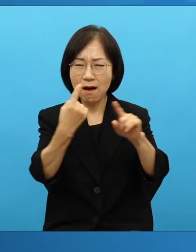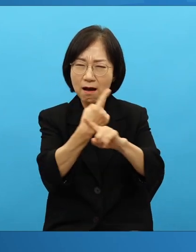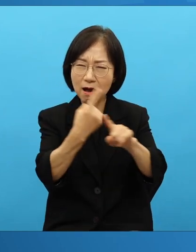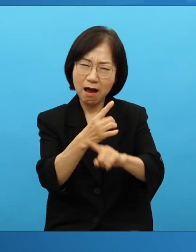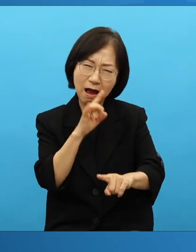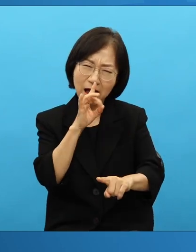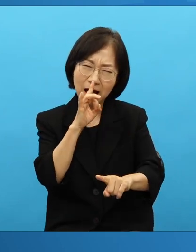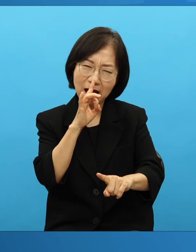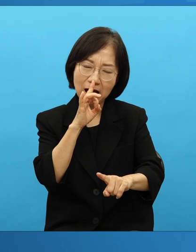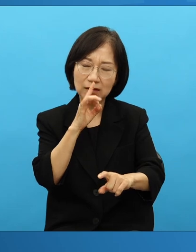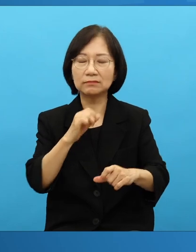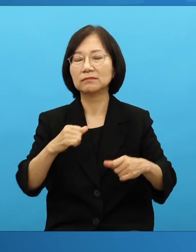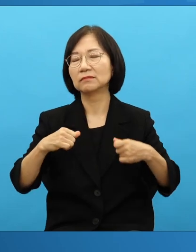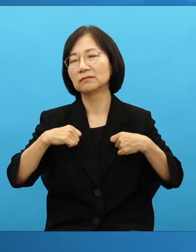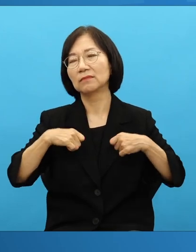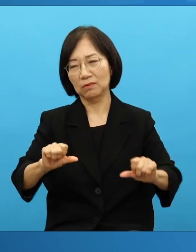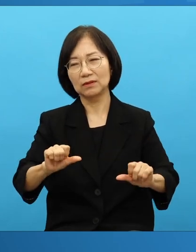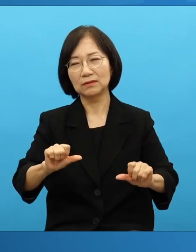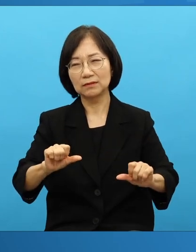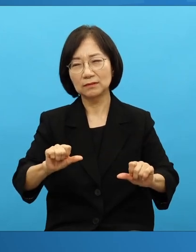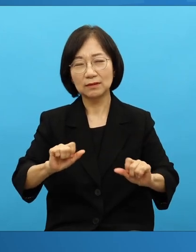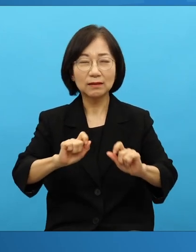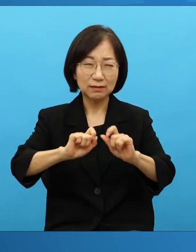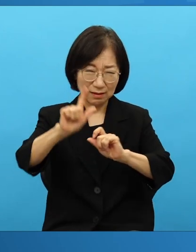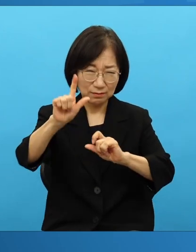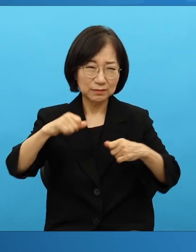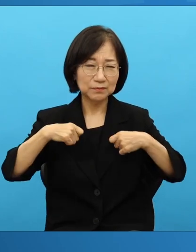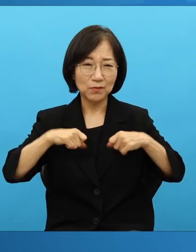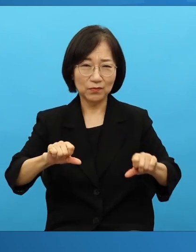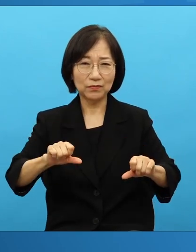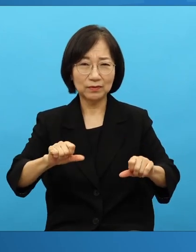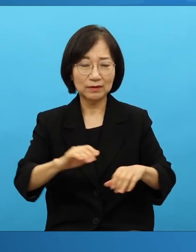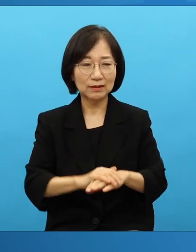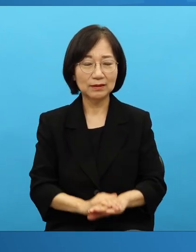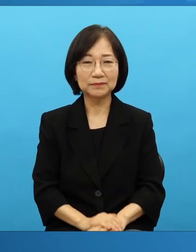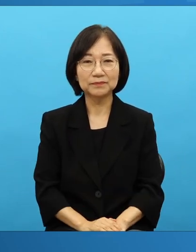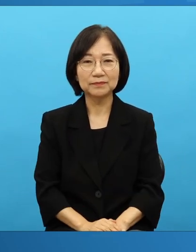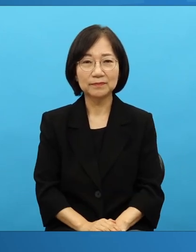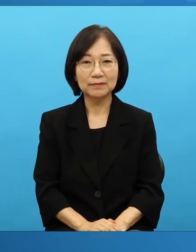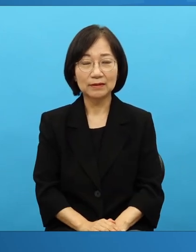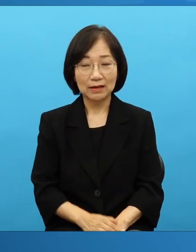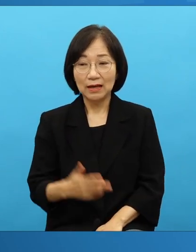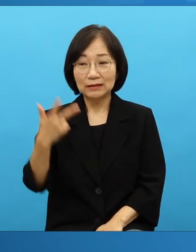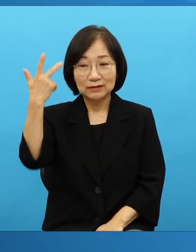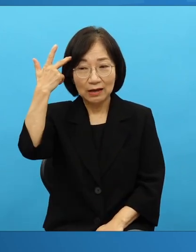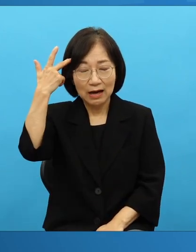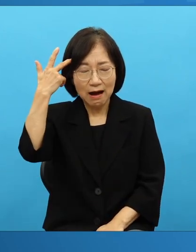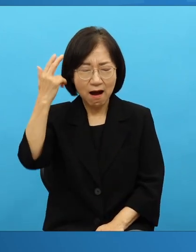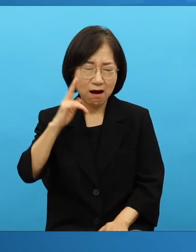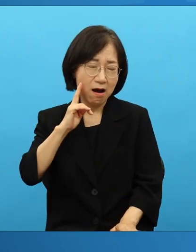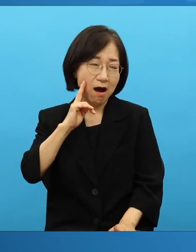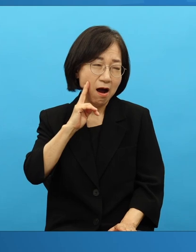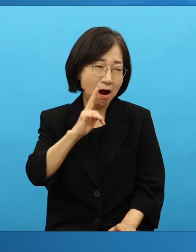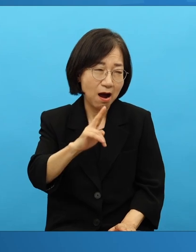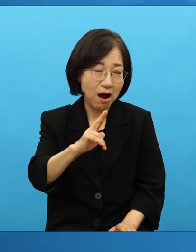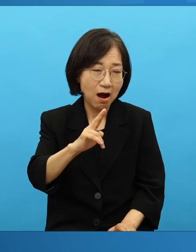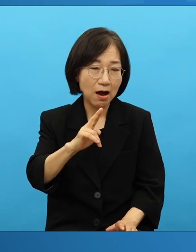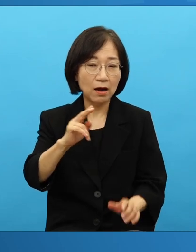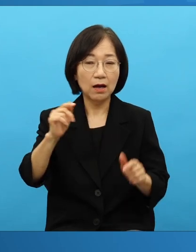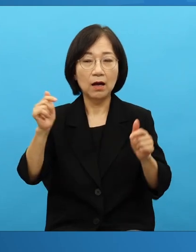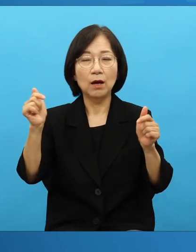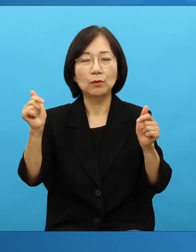其实家人们已经算是放弃了，因为实在是无能为力。 좀 보니까 뭐 점점 심해졌다가 뭐 또 그러다가 뭐 이렇게 하니까 마음속으로는